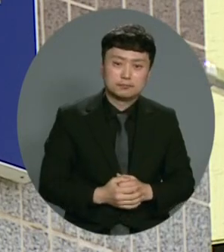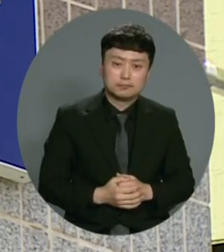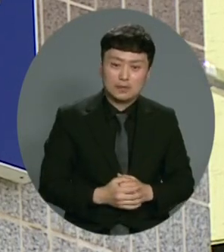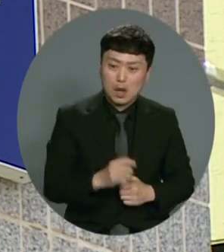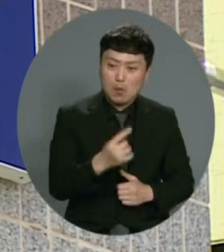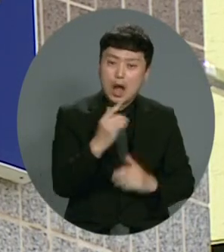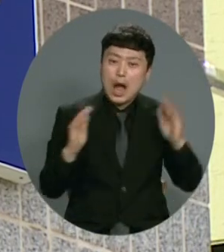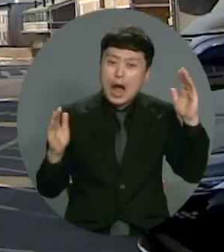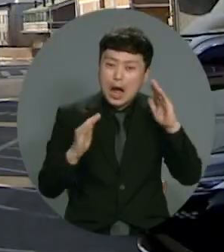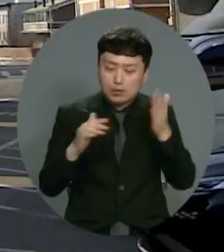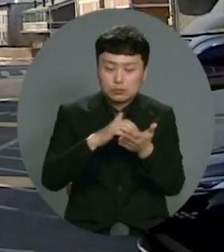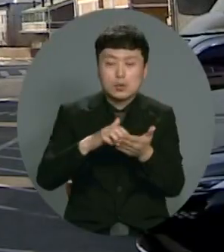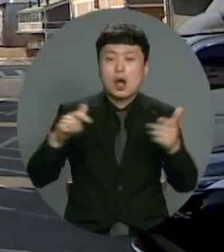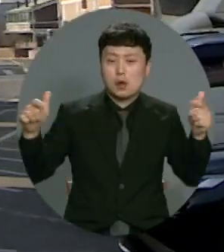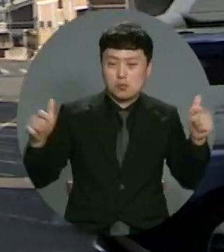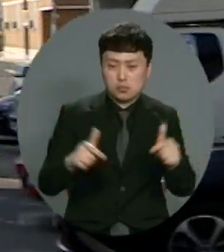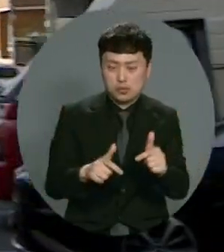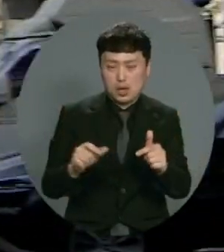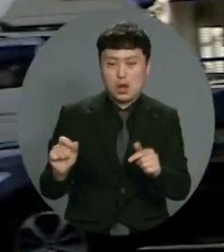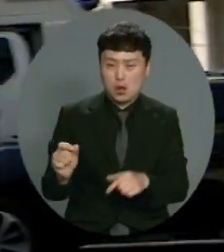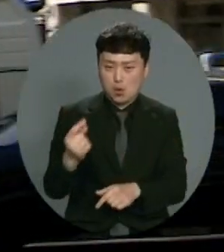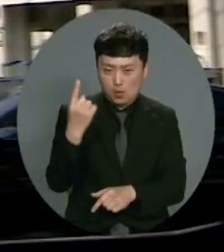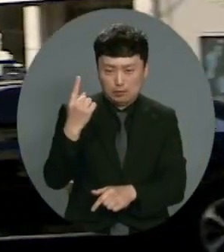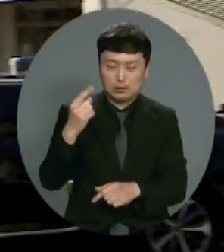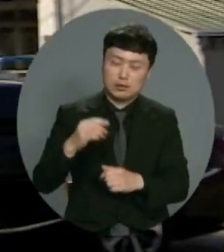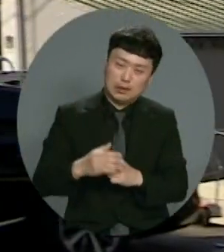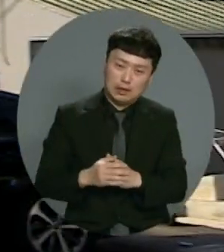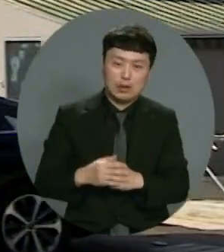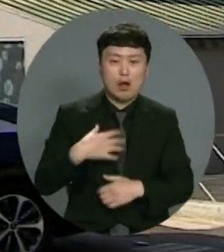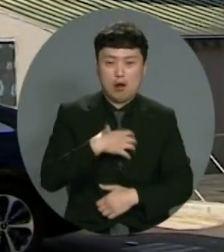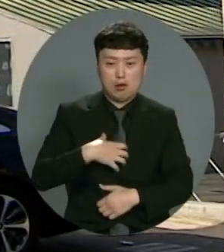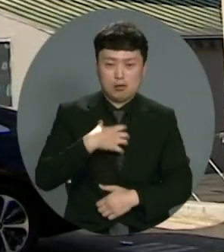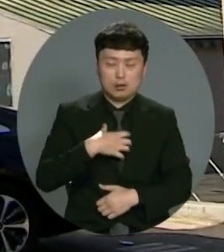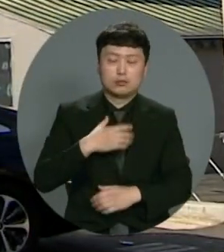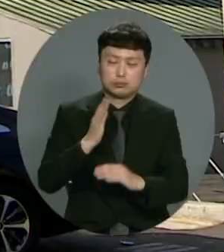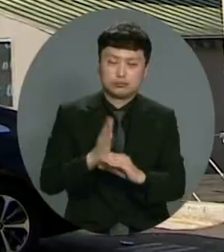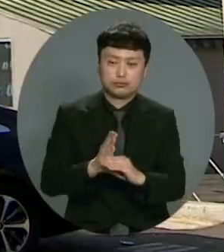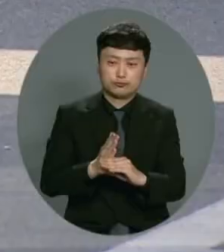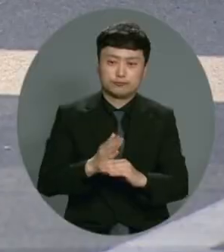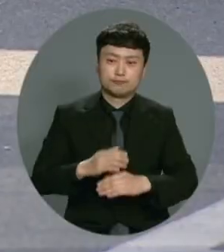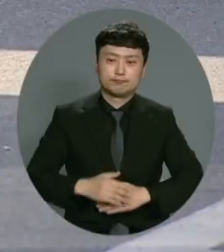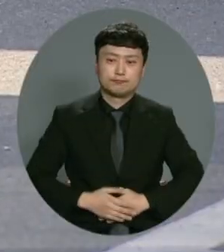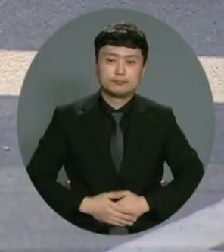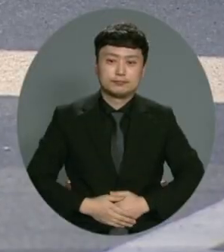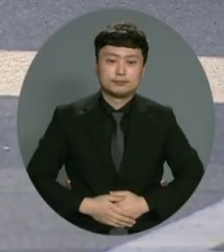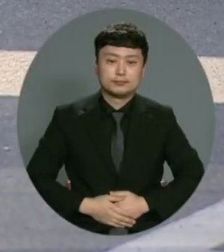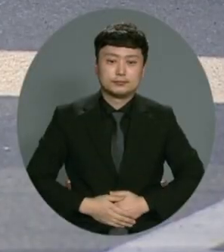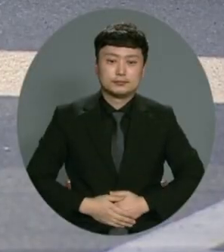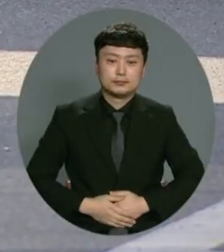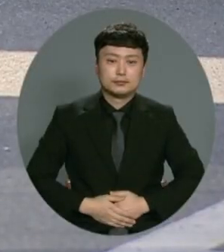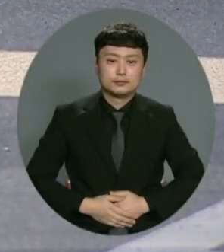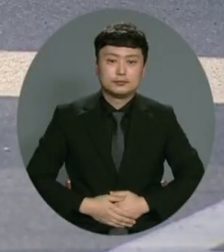원인이 학력 인구가 줄어든 데서 비롯된 사실은 마냥 반가워만 할 수 없는 일이기도 합니다 MBC 뉴스 이돈입니다